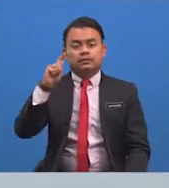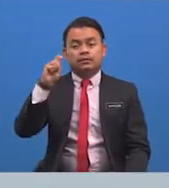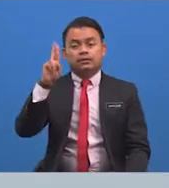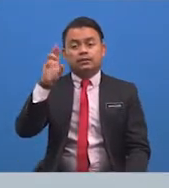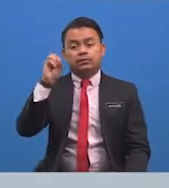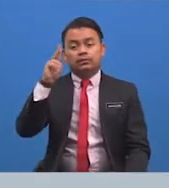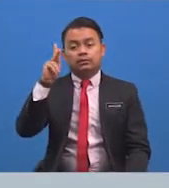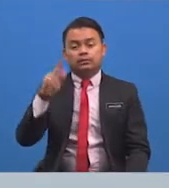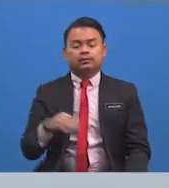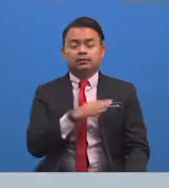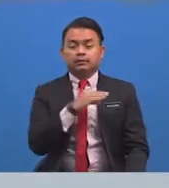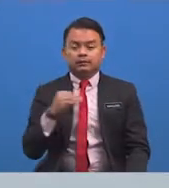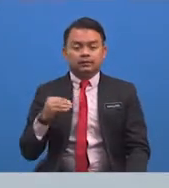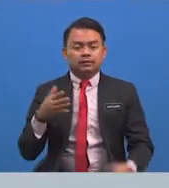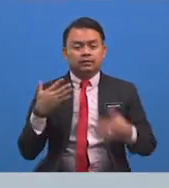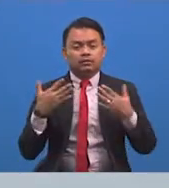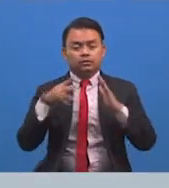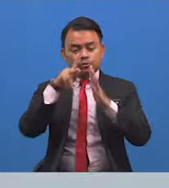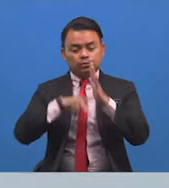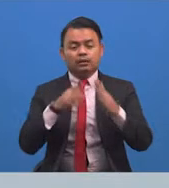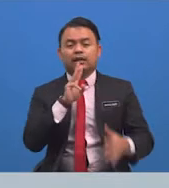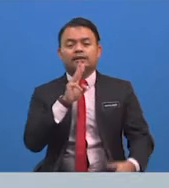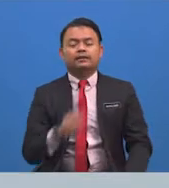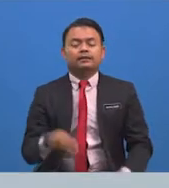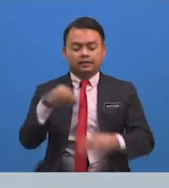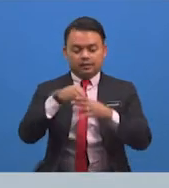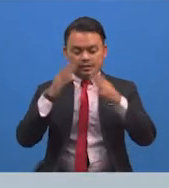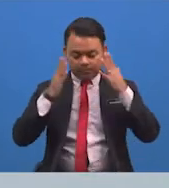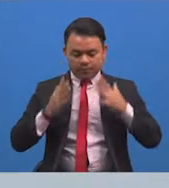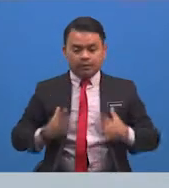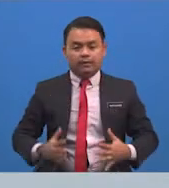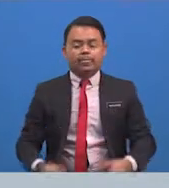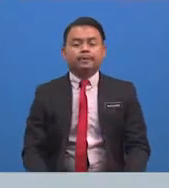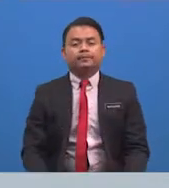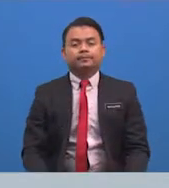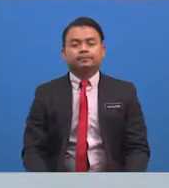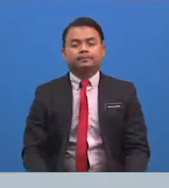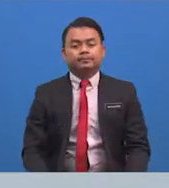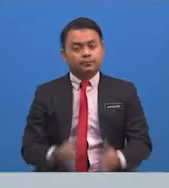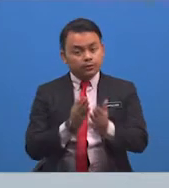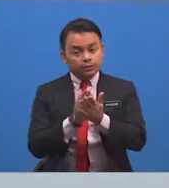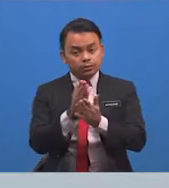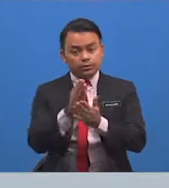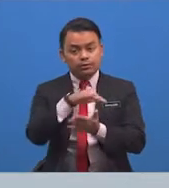dan dehidrasi, seterusnya boleh menyebabkan kehilangan nyawa berlaku.